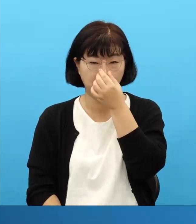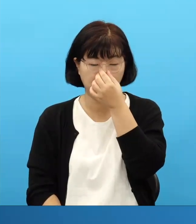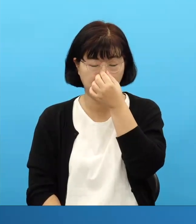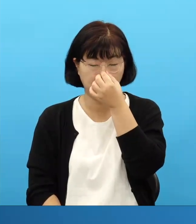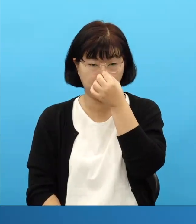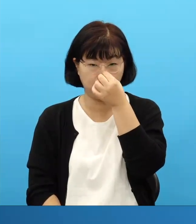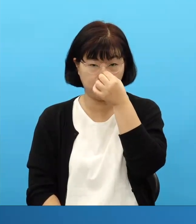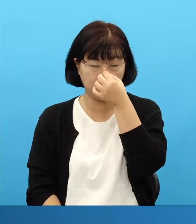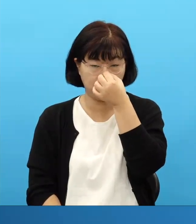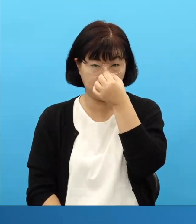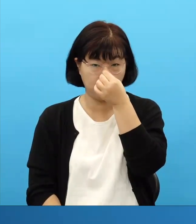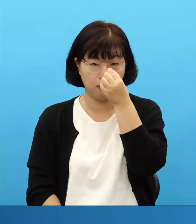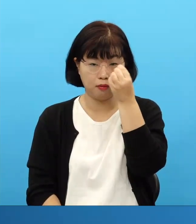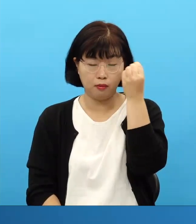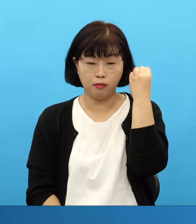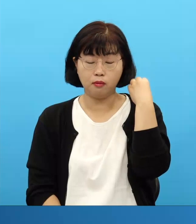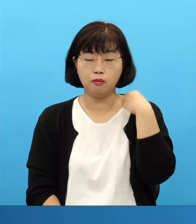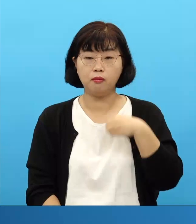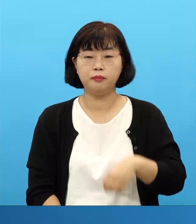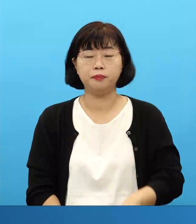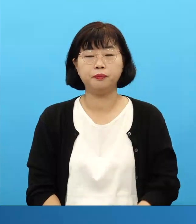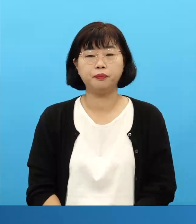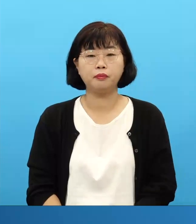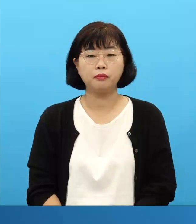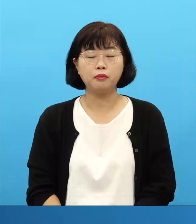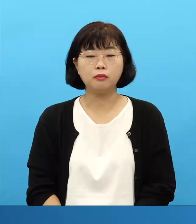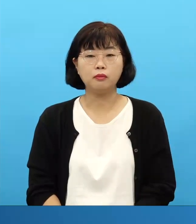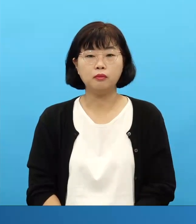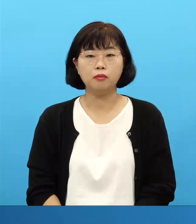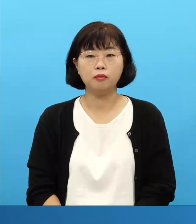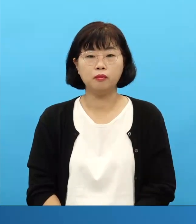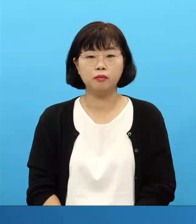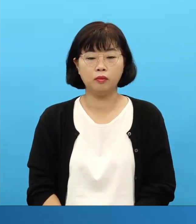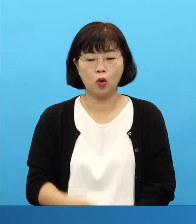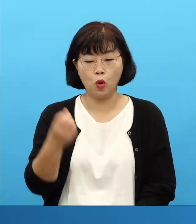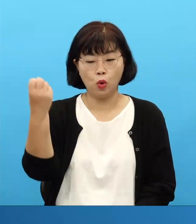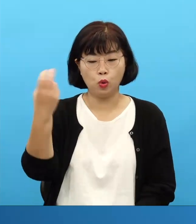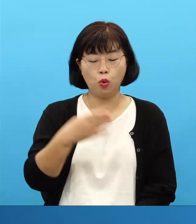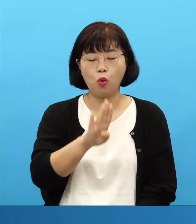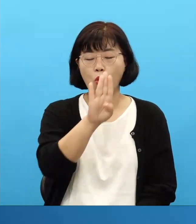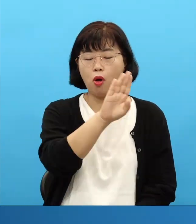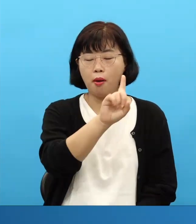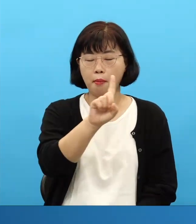And not so far back, the people in Babylon. 우리는 불 가운데 들어가도